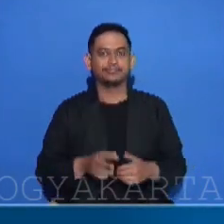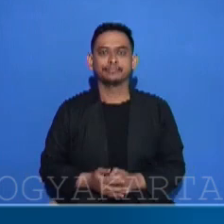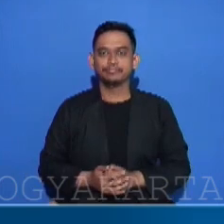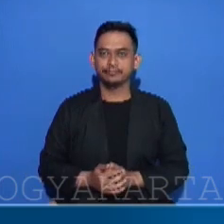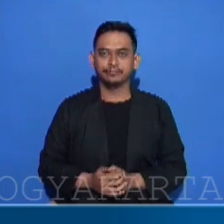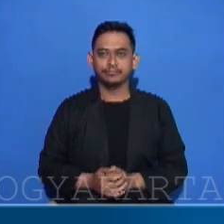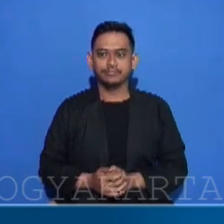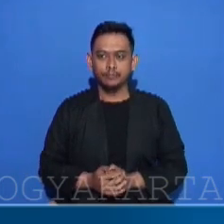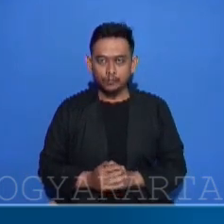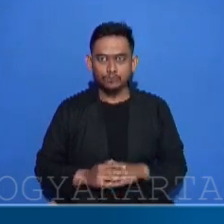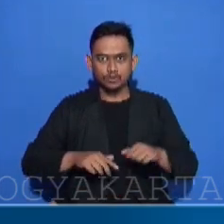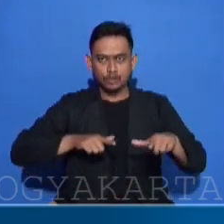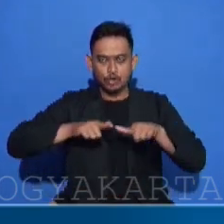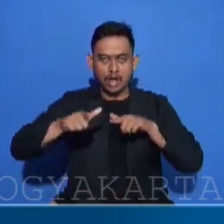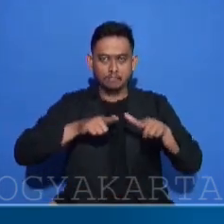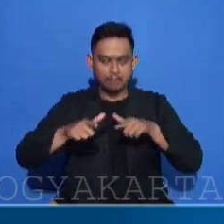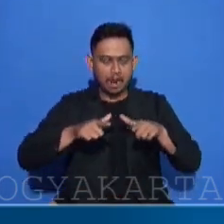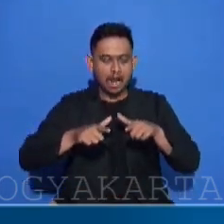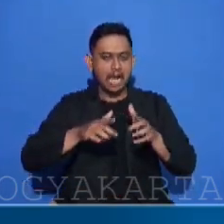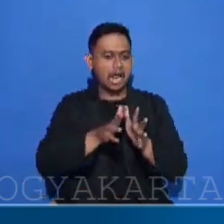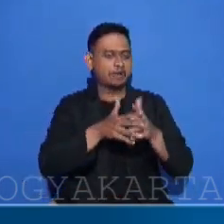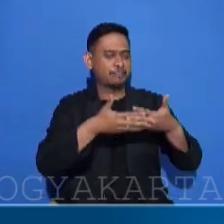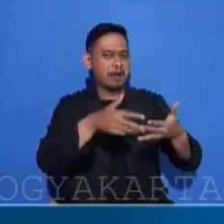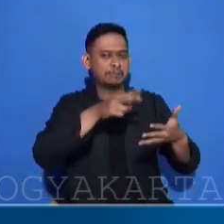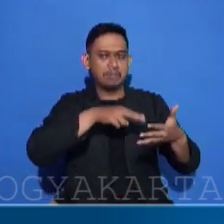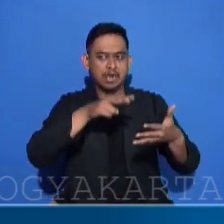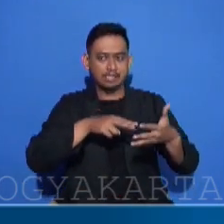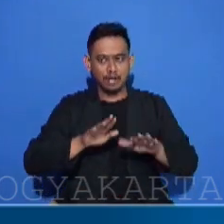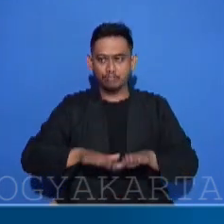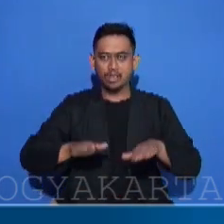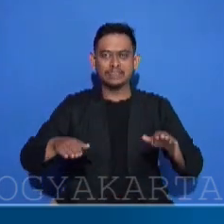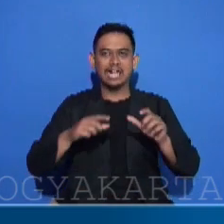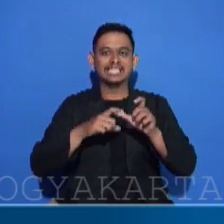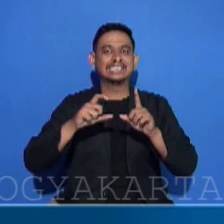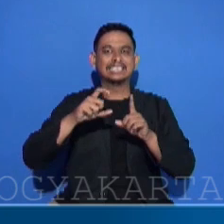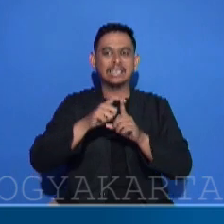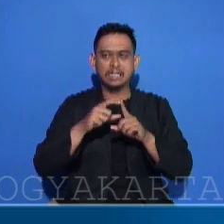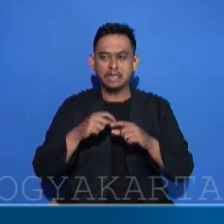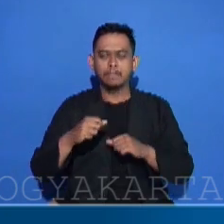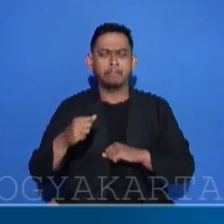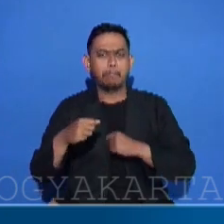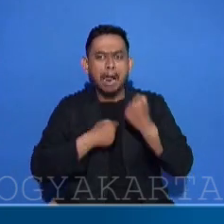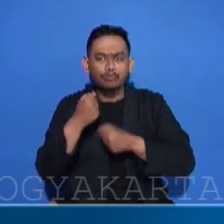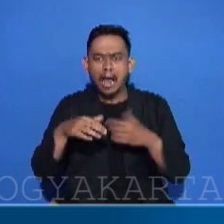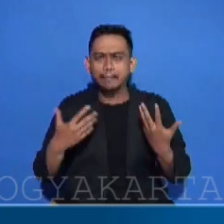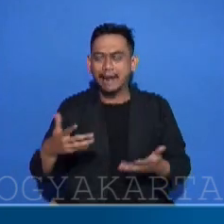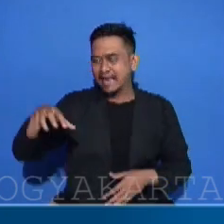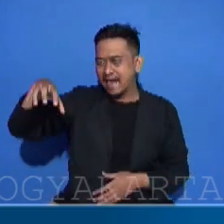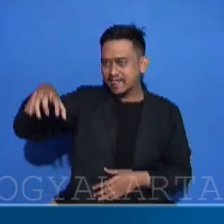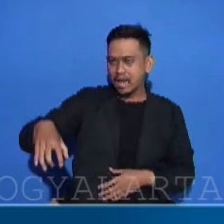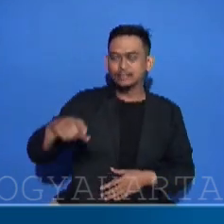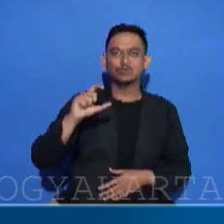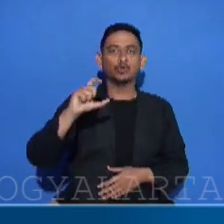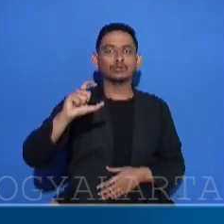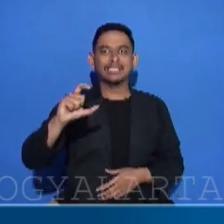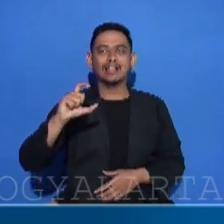lomba Musabaqah Tilawatil Quran antar murid di tingkat Sekolah Dasar digelar di SD Negeri cebongan kapanewon Melati Sleman